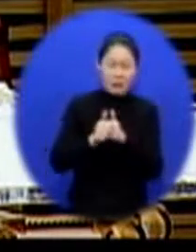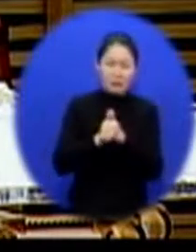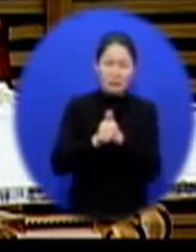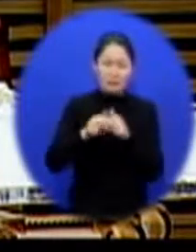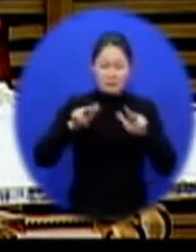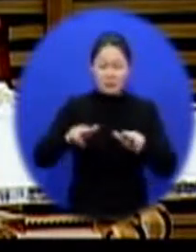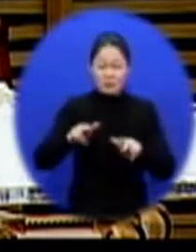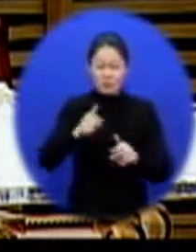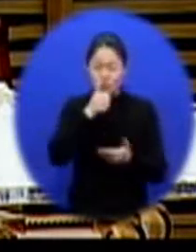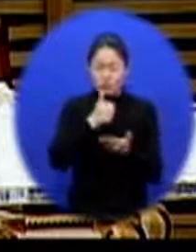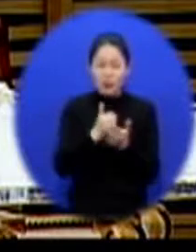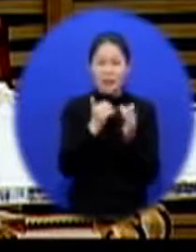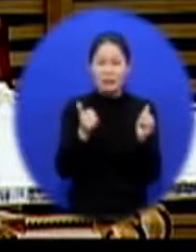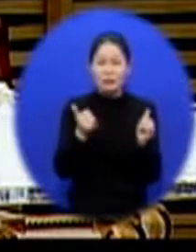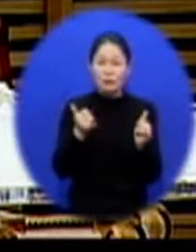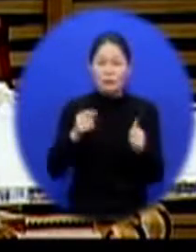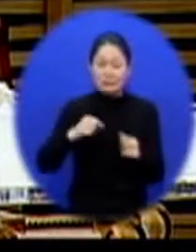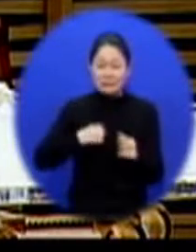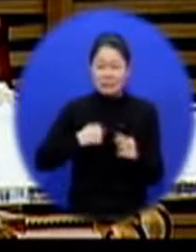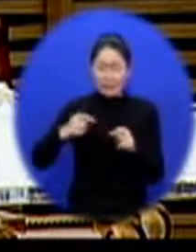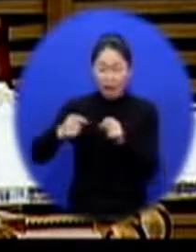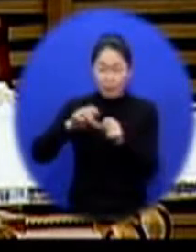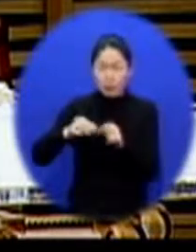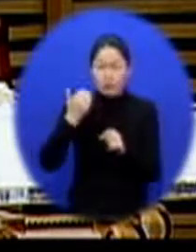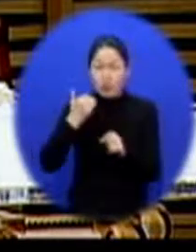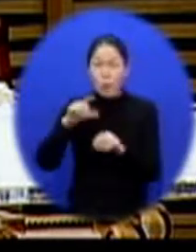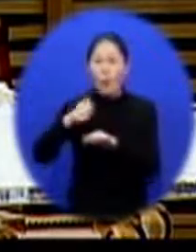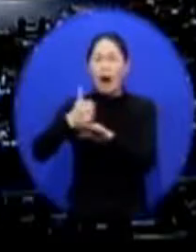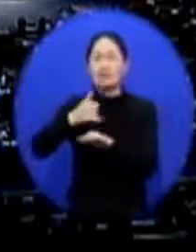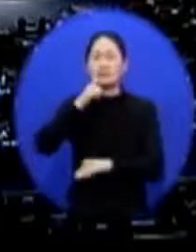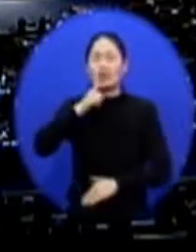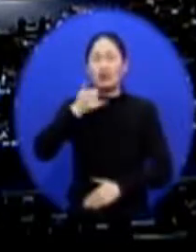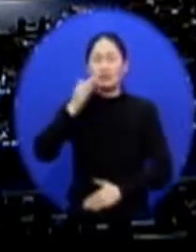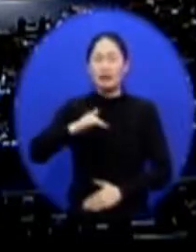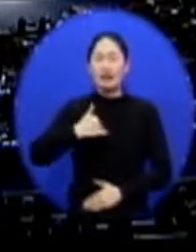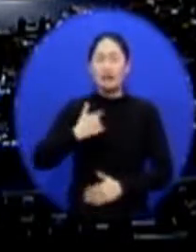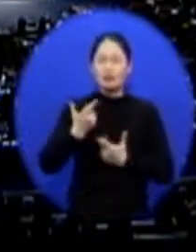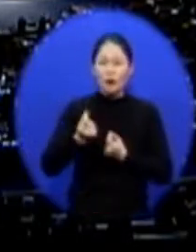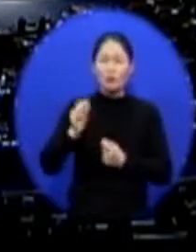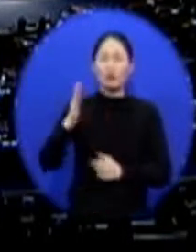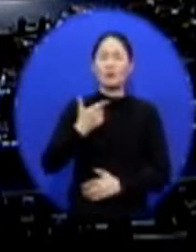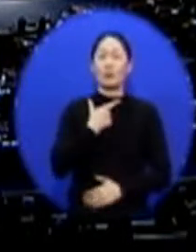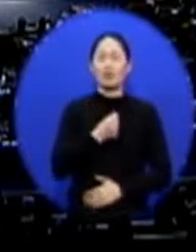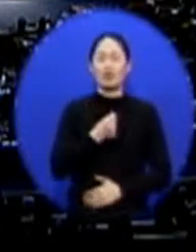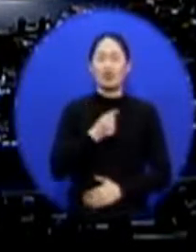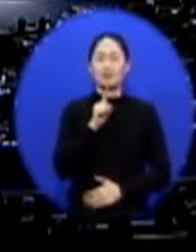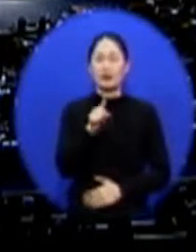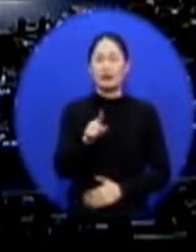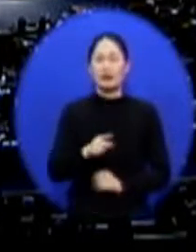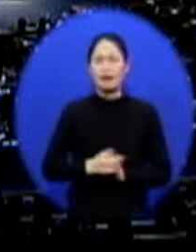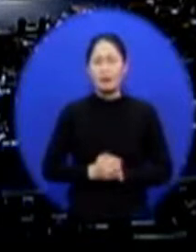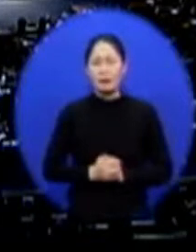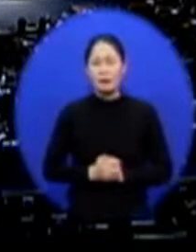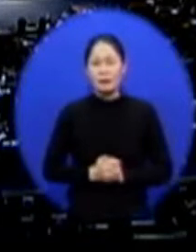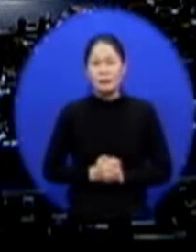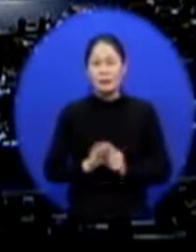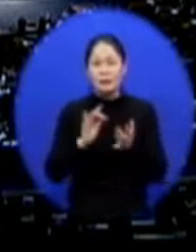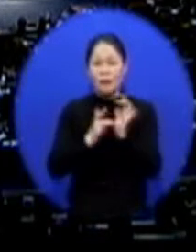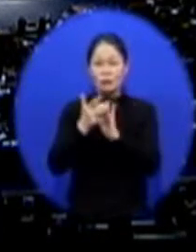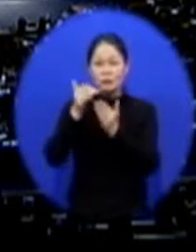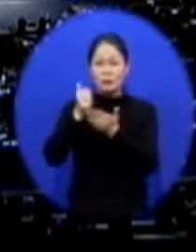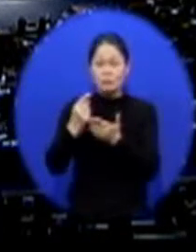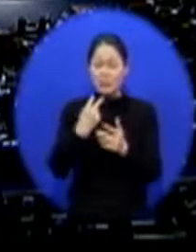죄수 입니다 자기 앞에는 왕이 있어요 그런데 나처럼 되기를 원합니다 예수님